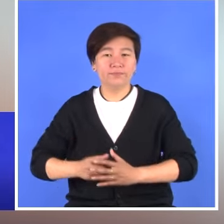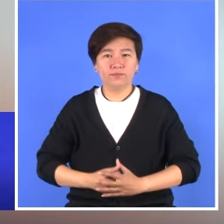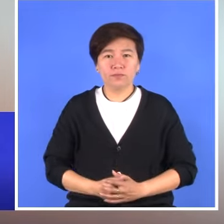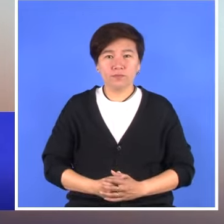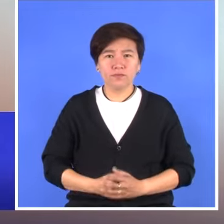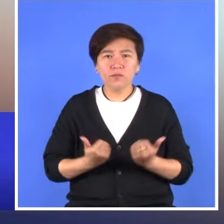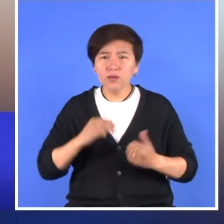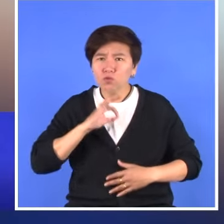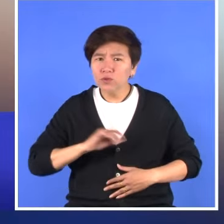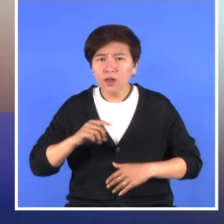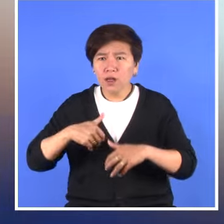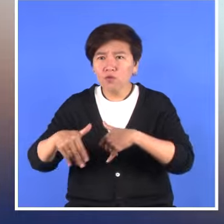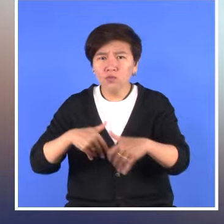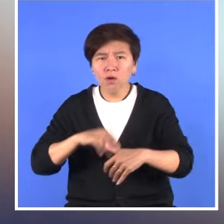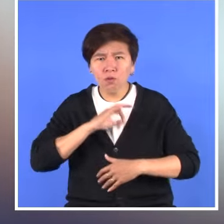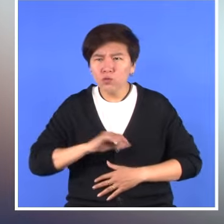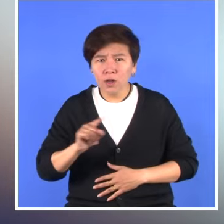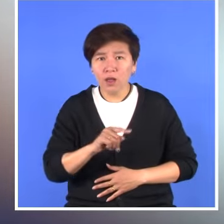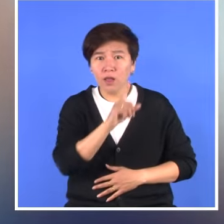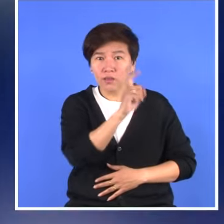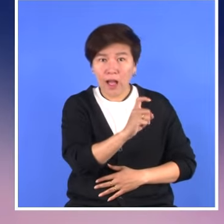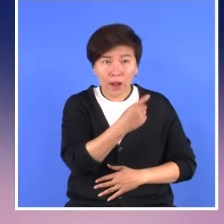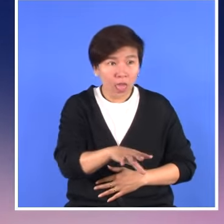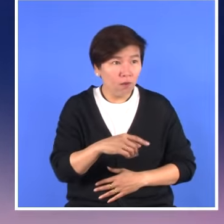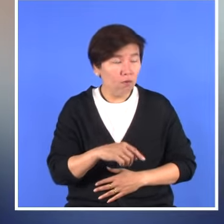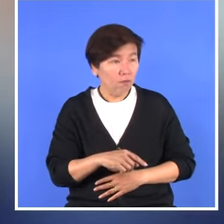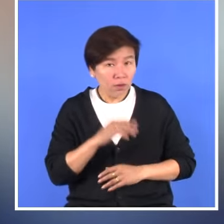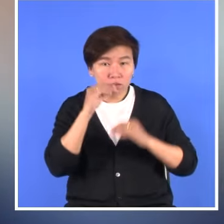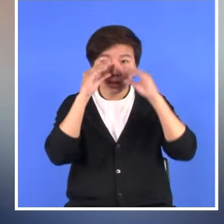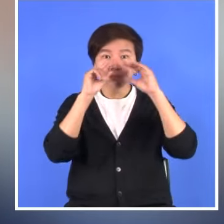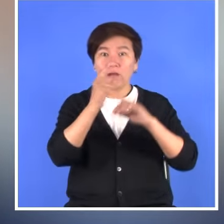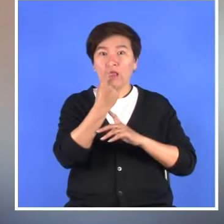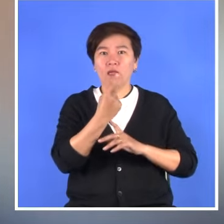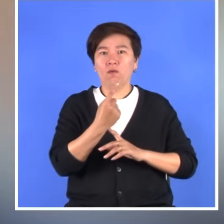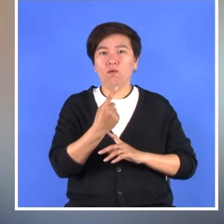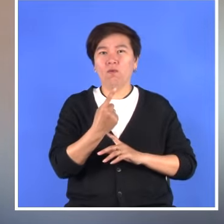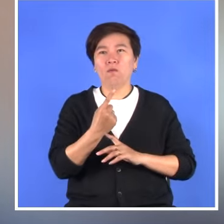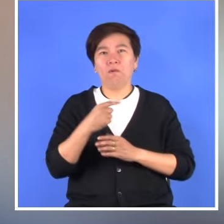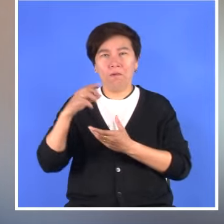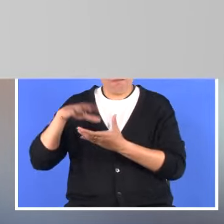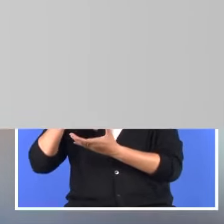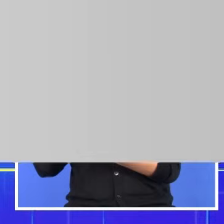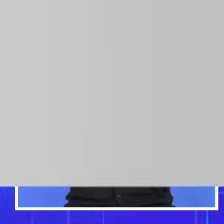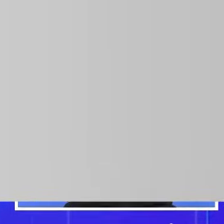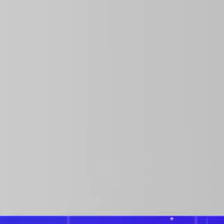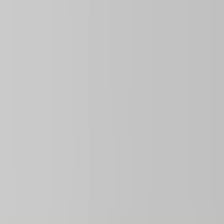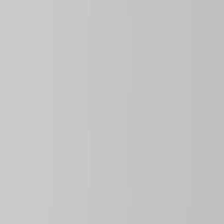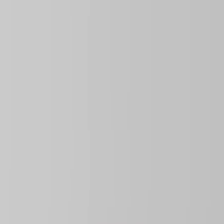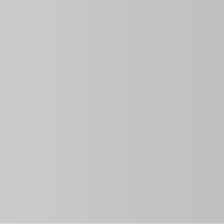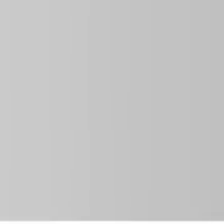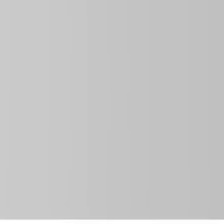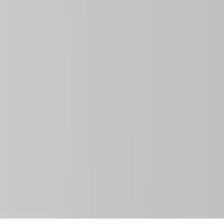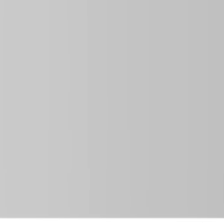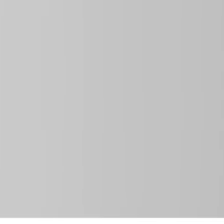เห็นเรืื่องนี้ยังไงคะกับกรณีของตายแล้วฟื้นเออนี่เดี๋ยวได้คุยกันยาวๆแน่นอนครับ